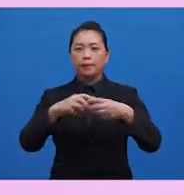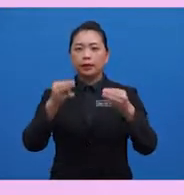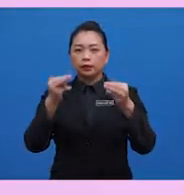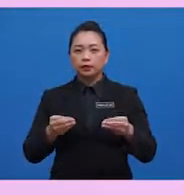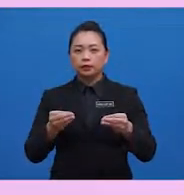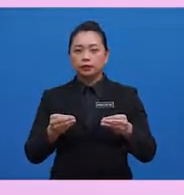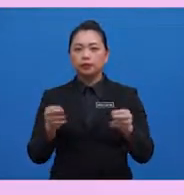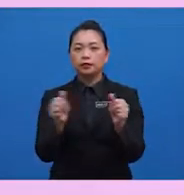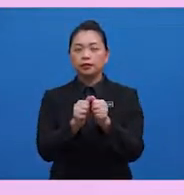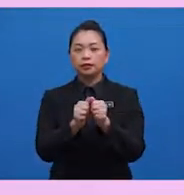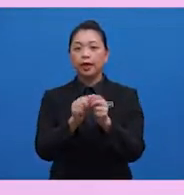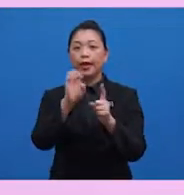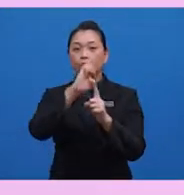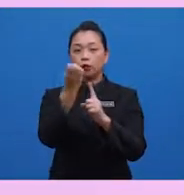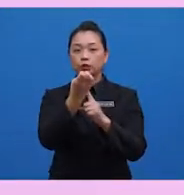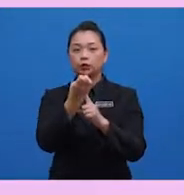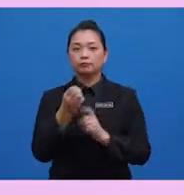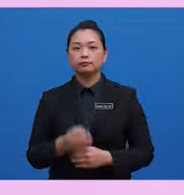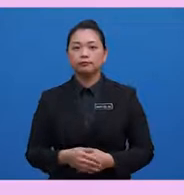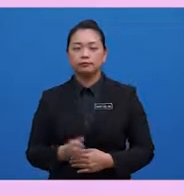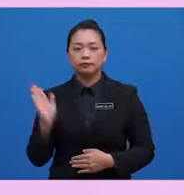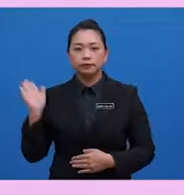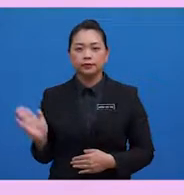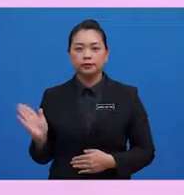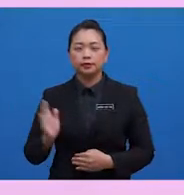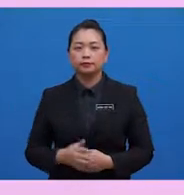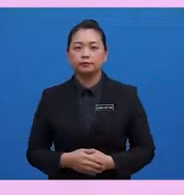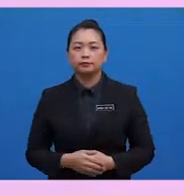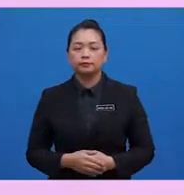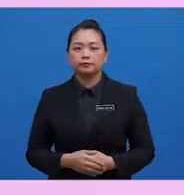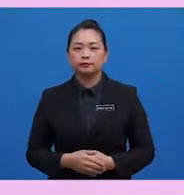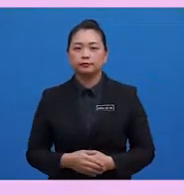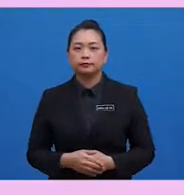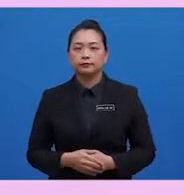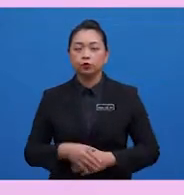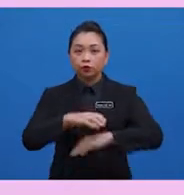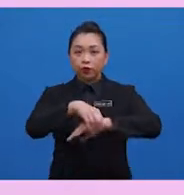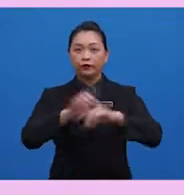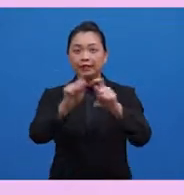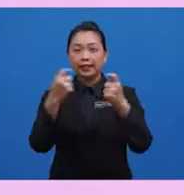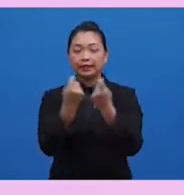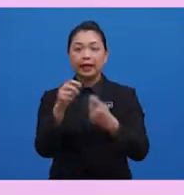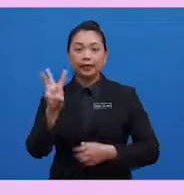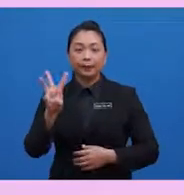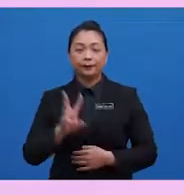sistem ekologi di dalam tema Sistem Ekologi bagi Semester 3 Geografi Tingkatan 6.